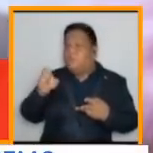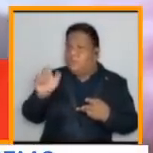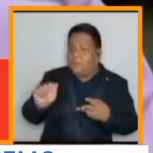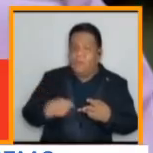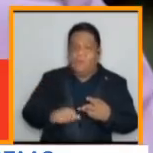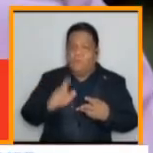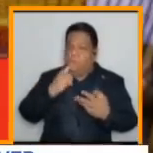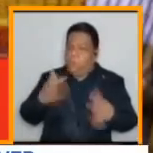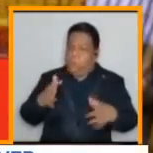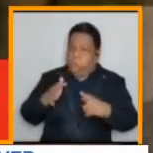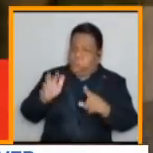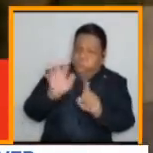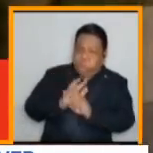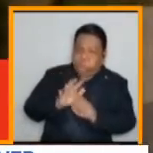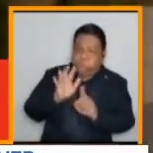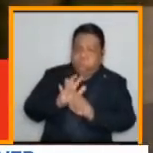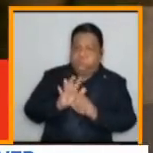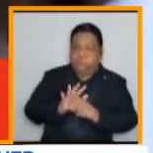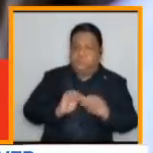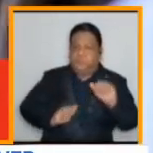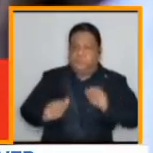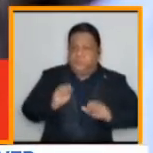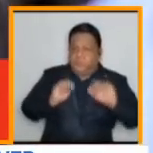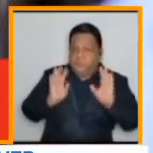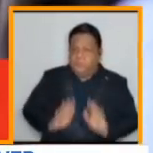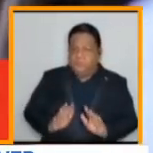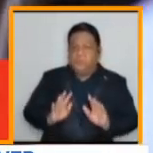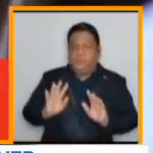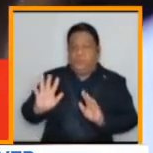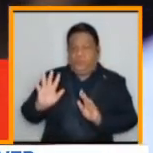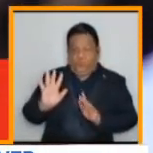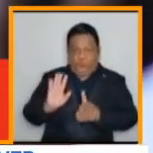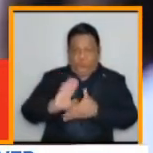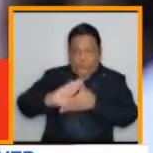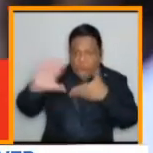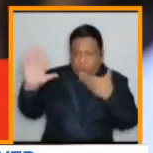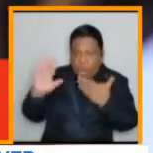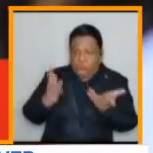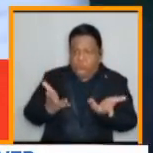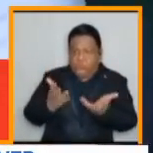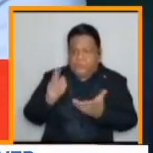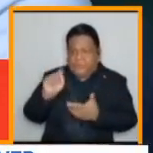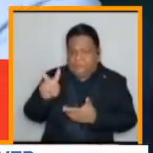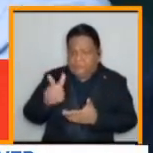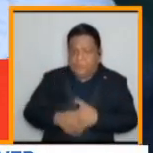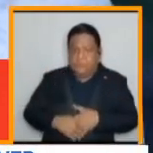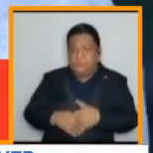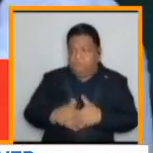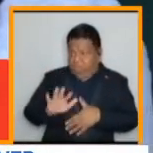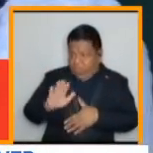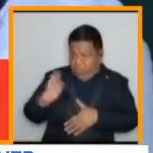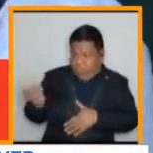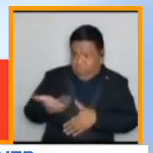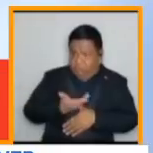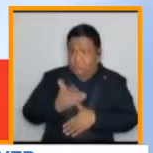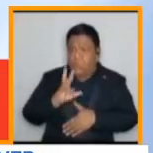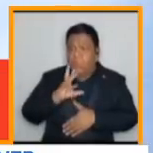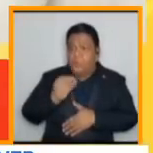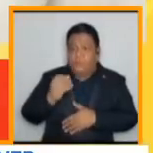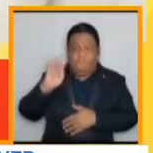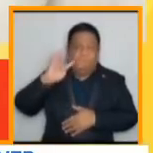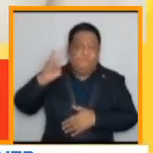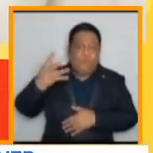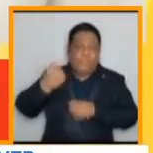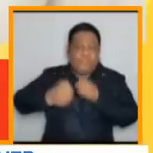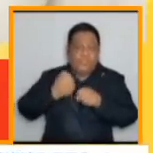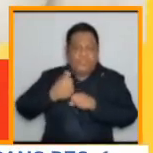star-studded. Yan, imbitahan natin ang mga kapuso natin sa ika-apat na anibersaryo ng Tadhana.